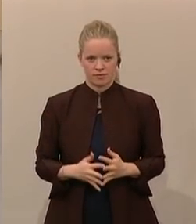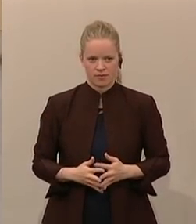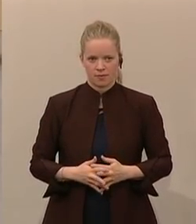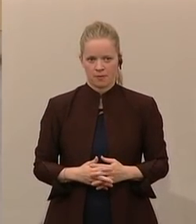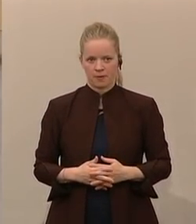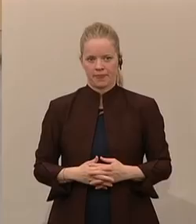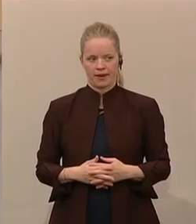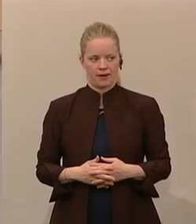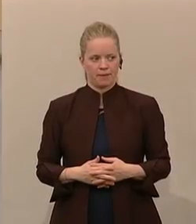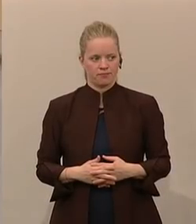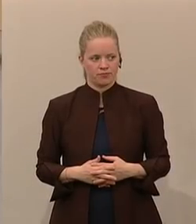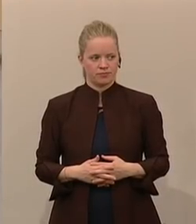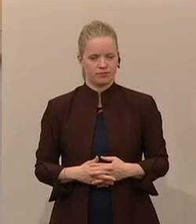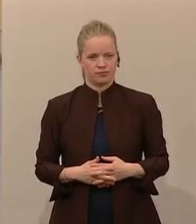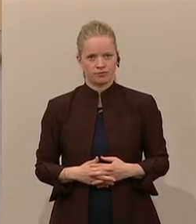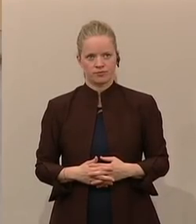Und deshalb,